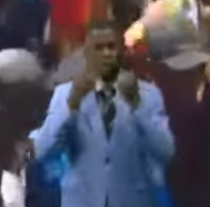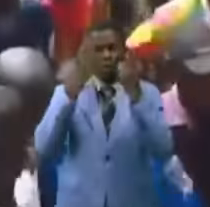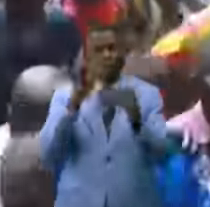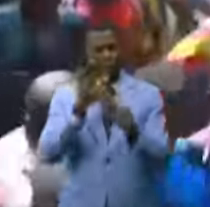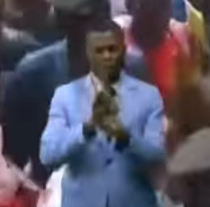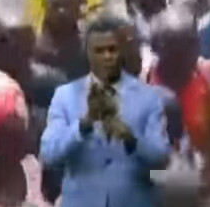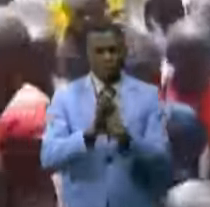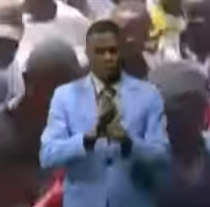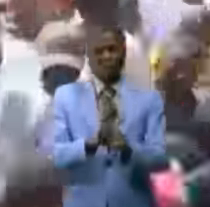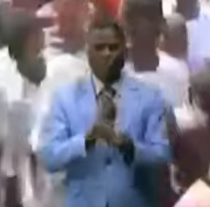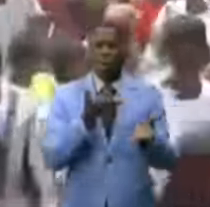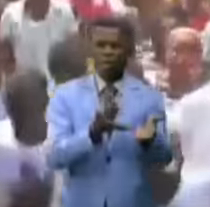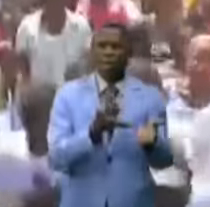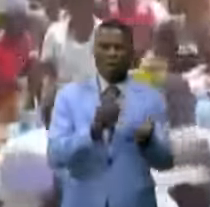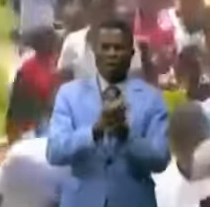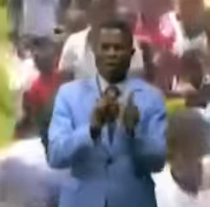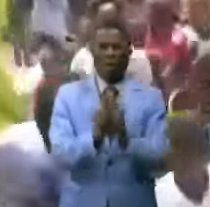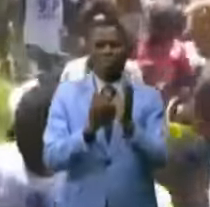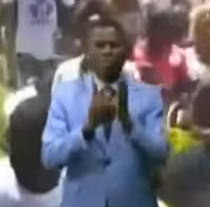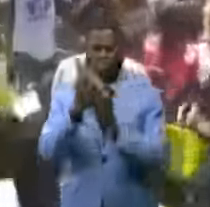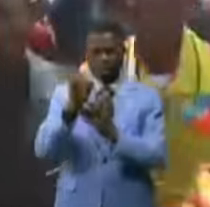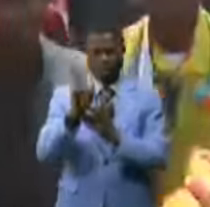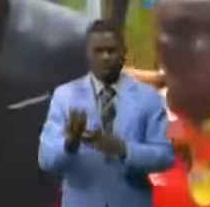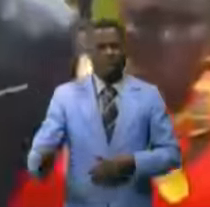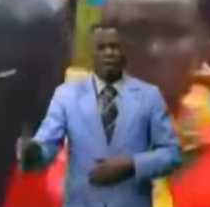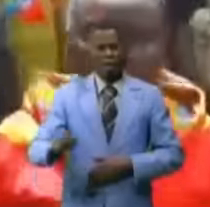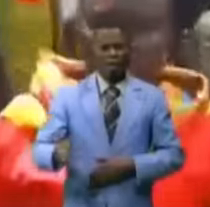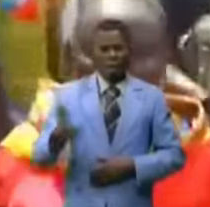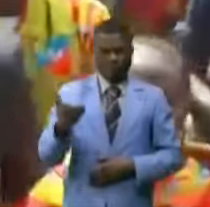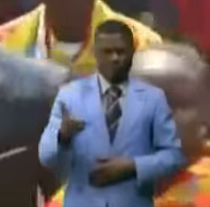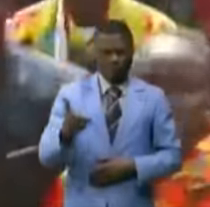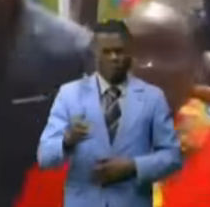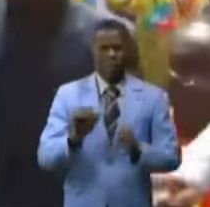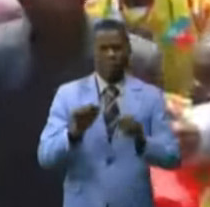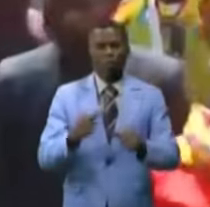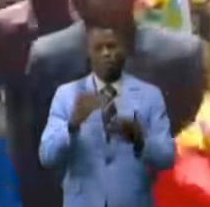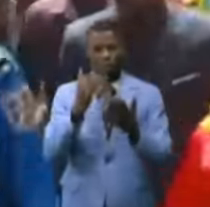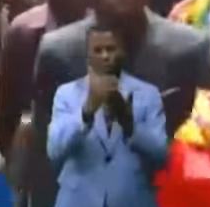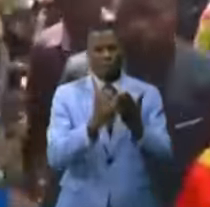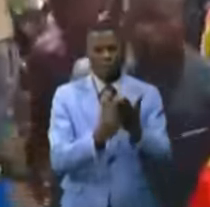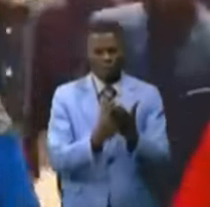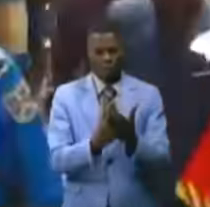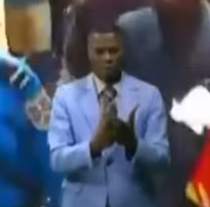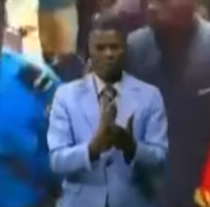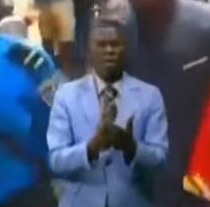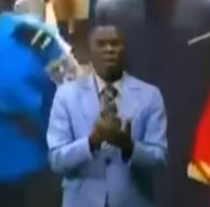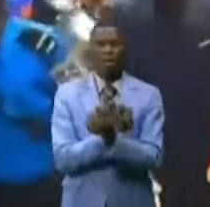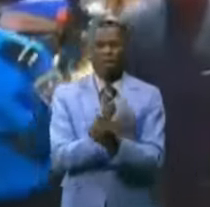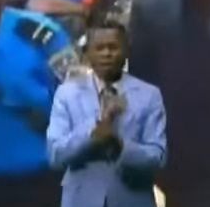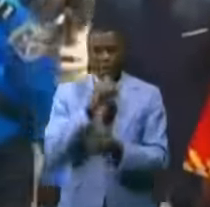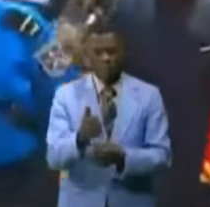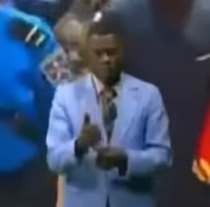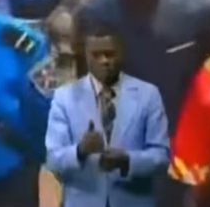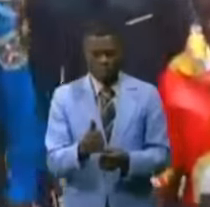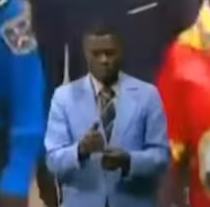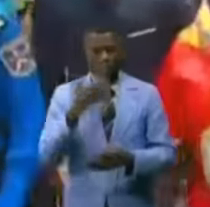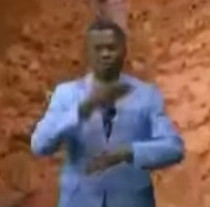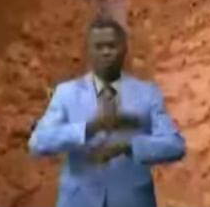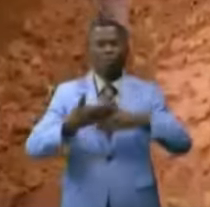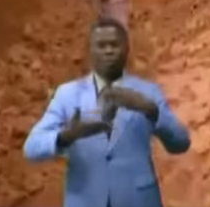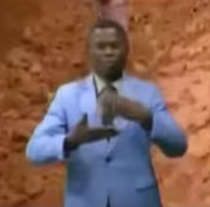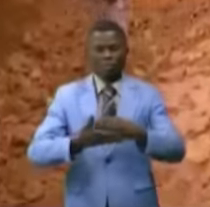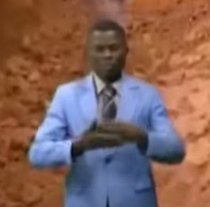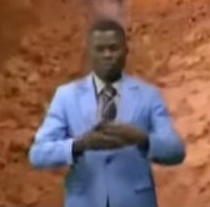ses prouesses dans le domaine du développement de ses territoires. On pourra citer, sans crainte d'être contredit, la construction